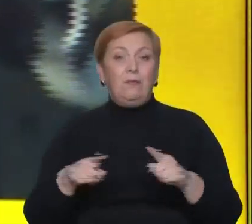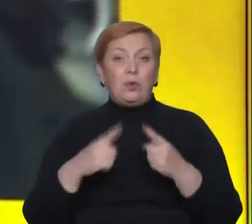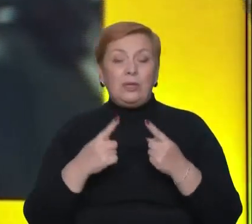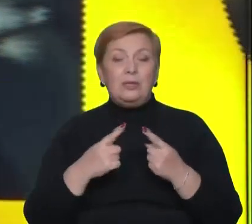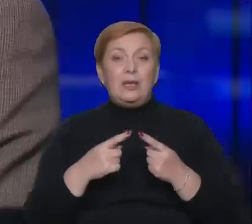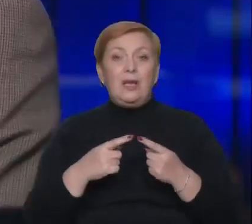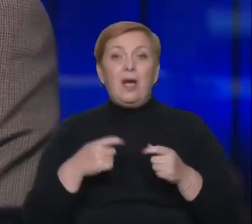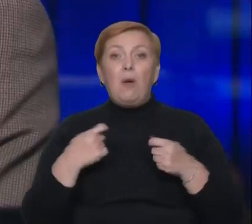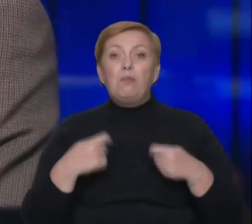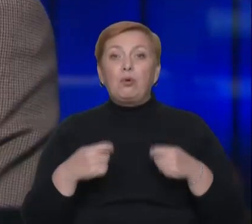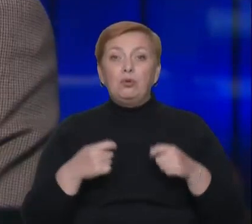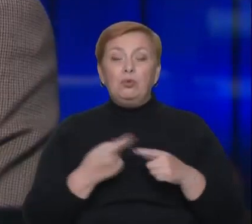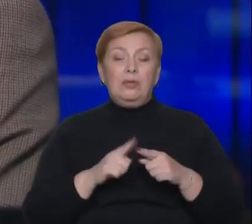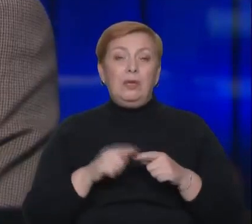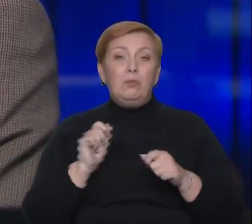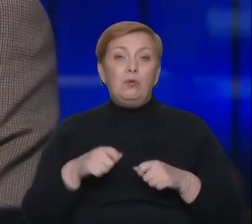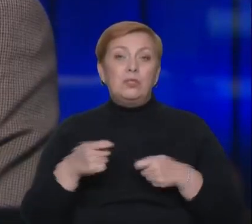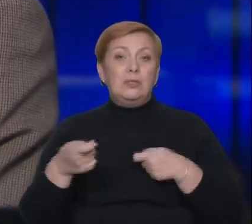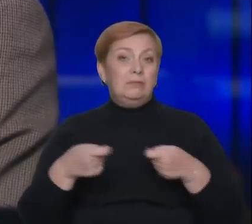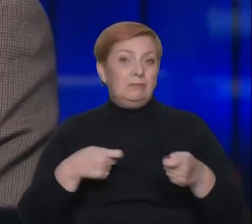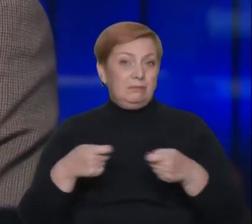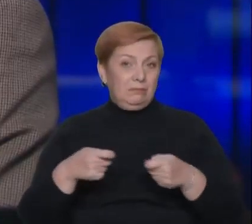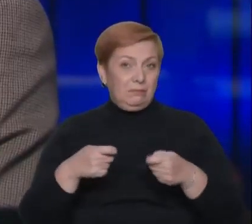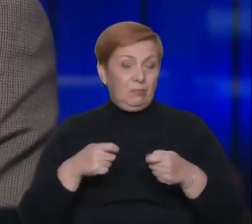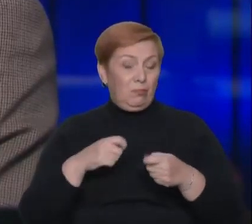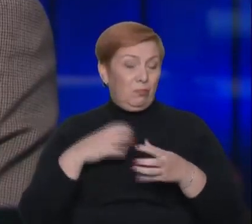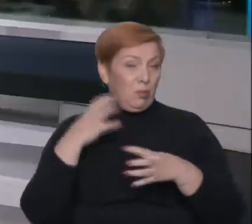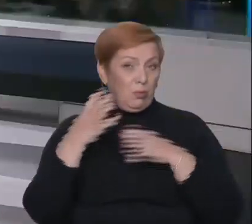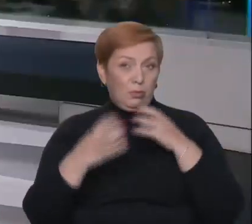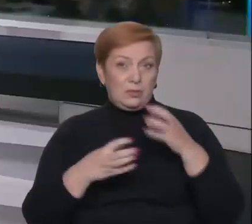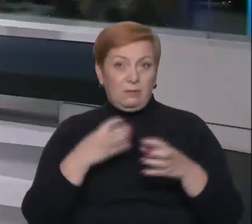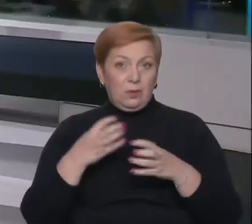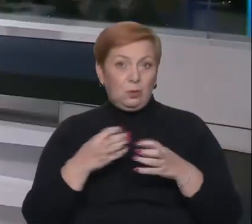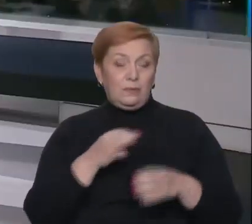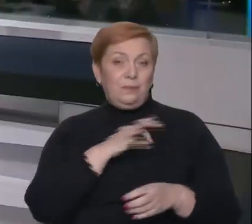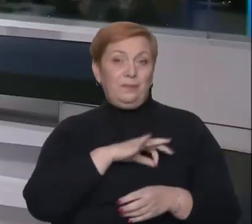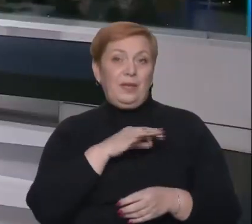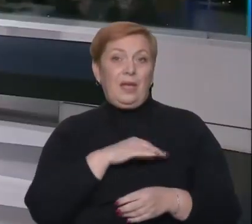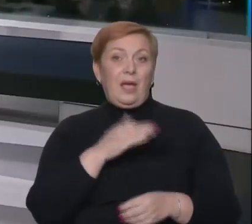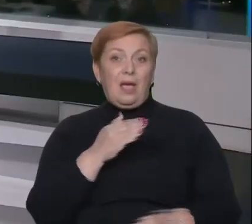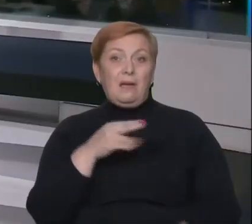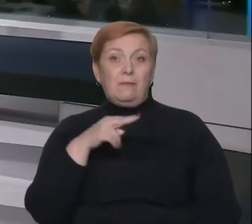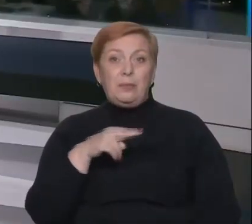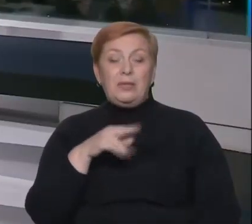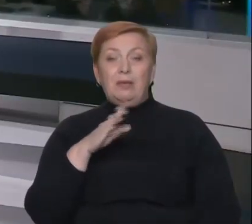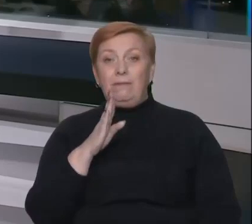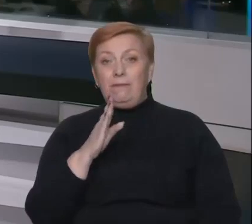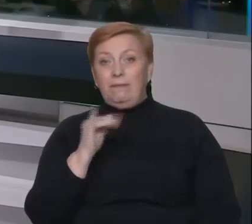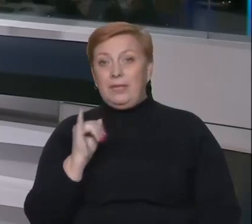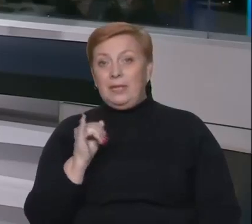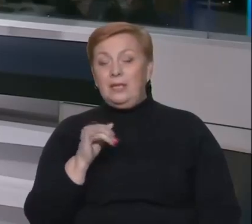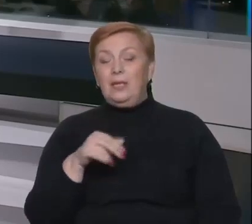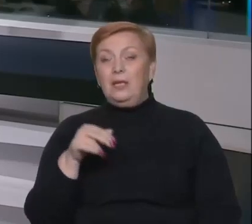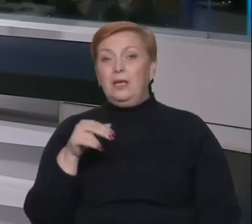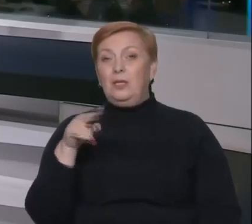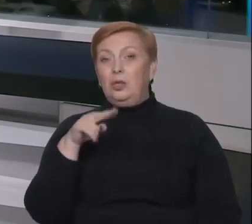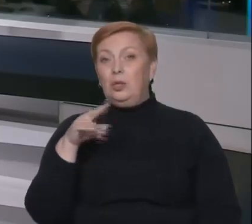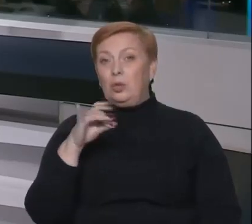зможемо продавати по всьому світу. Тому що, якщо казати, наприклад, за використання тих самих FPV-дронів, то раніше, якщо,